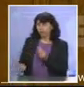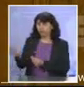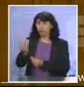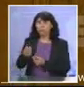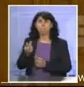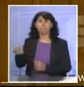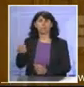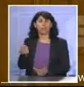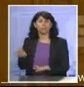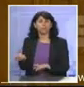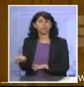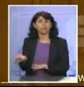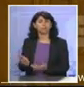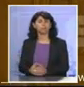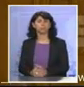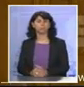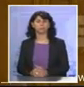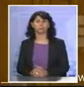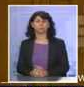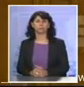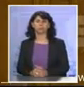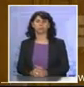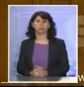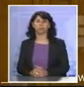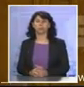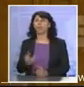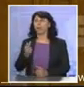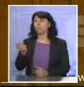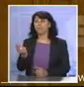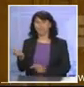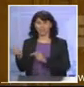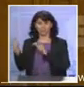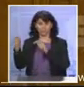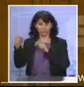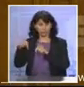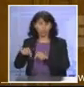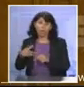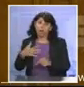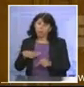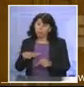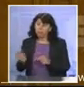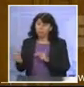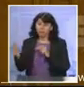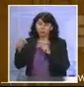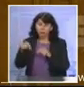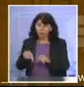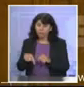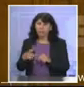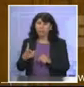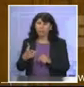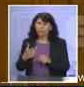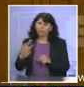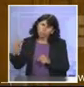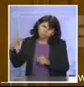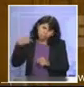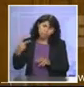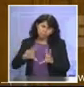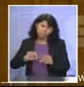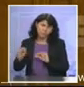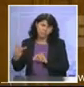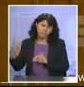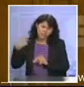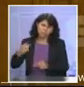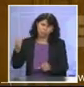μετανάστη. Αν και οι μετανάστες έρχονται εδώ προετοιμασμένοι να εργαστούν υπό συνθήκες γαλέρας